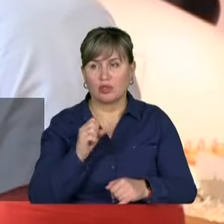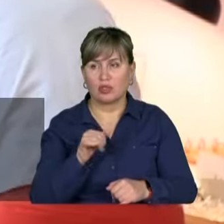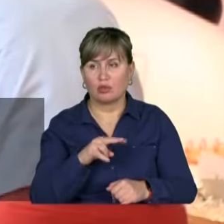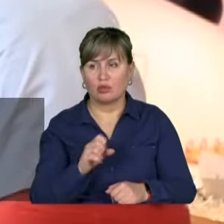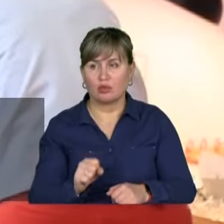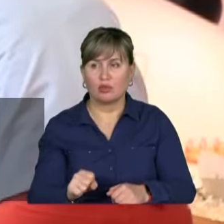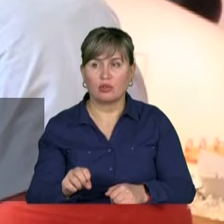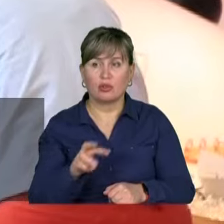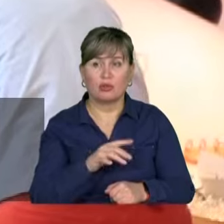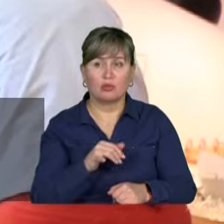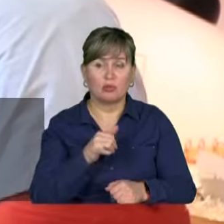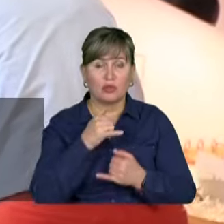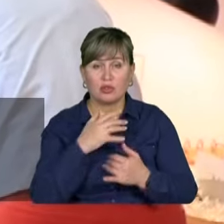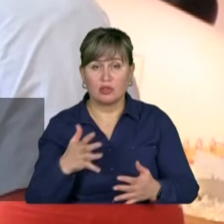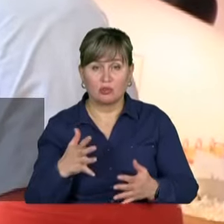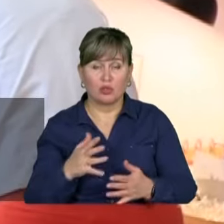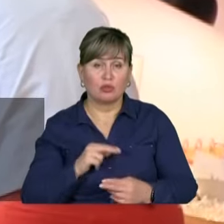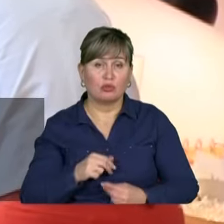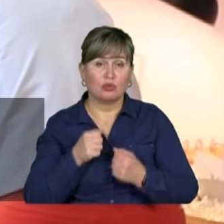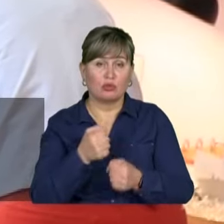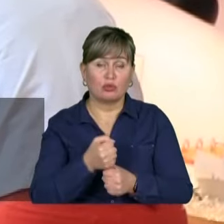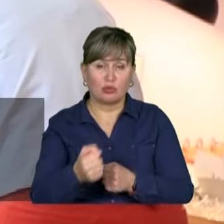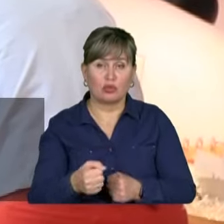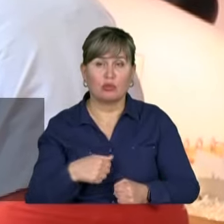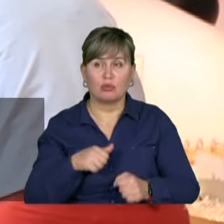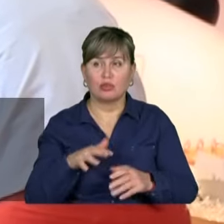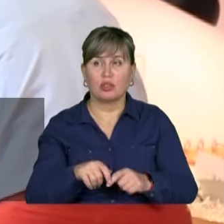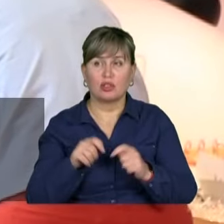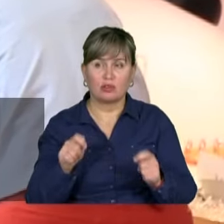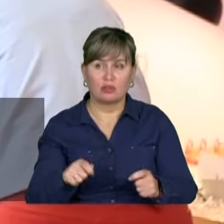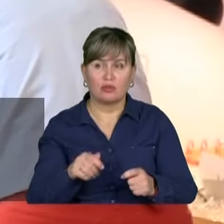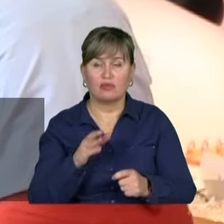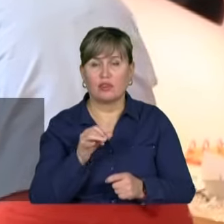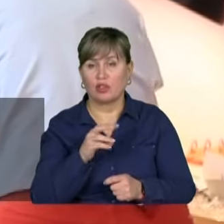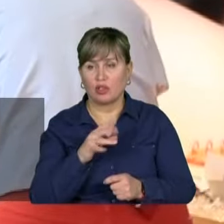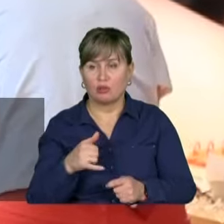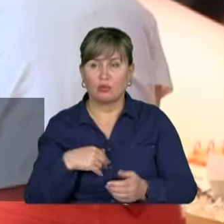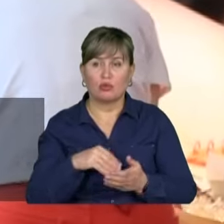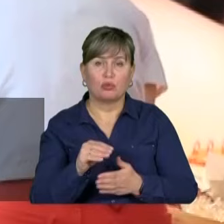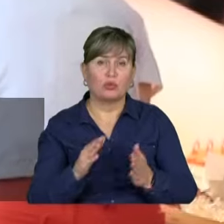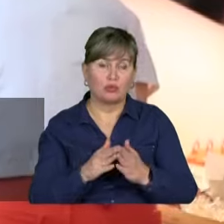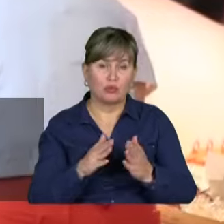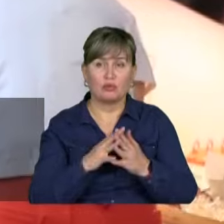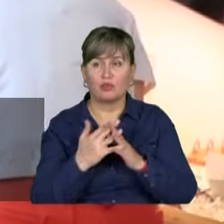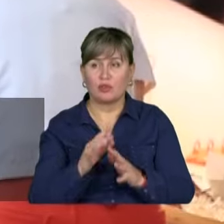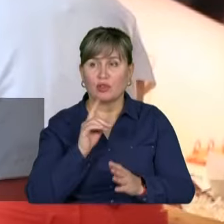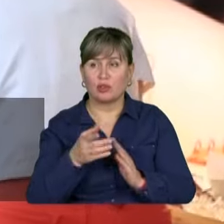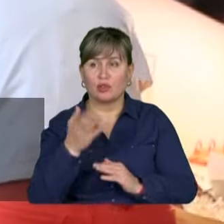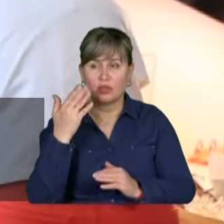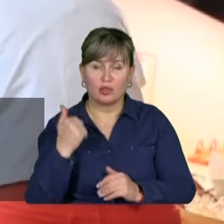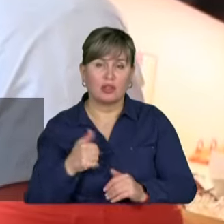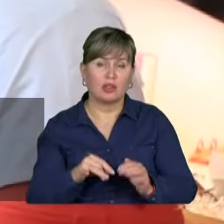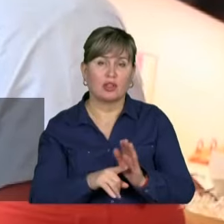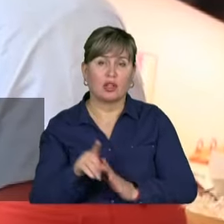Так как мы ее не смогли трудоустроить, мы решили, что мы откроем небольшую ферму. Мы купили дом в деревне год назад,